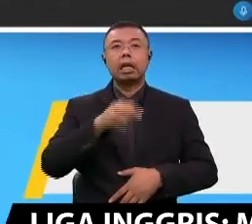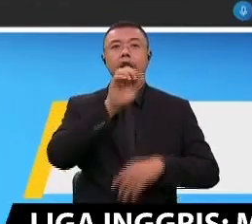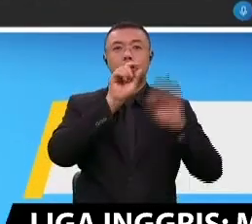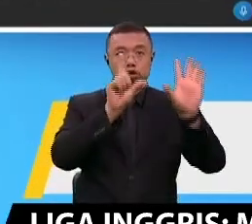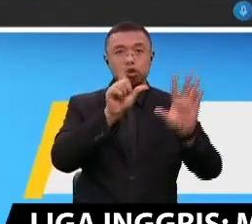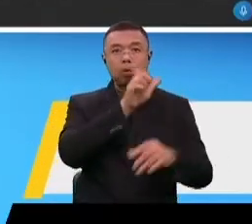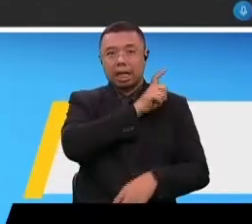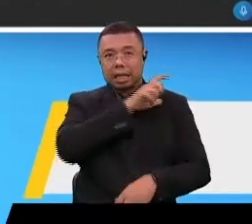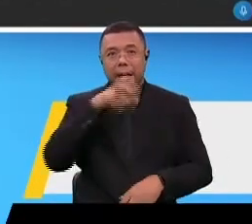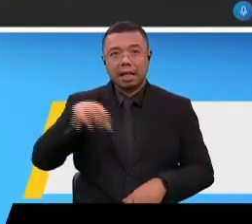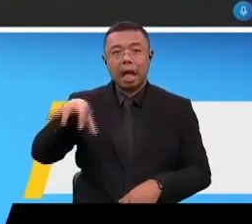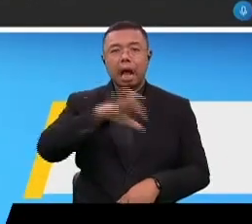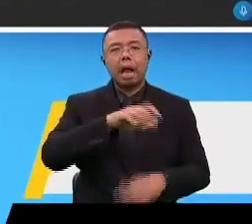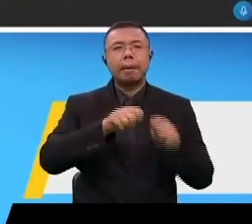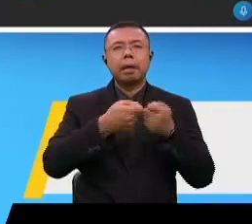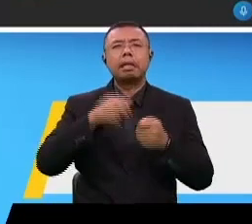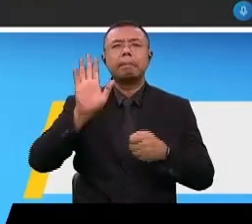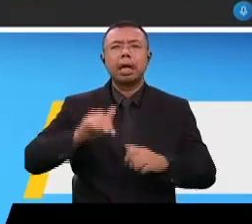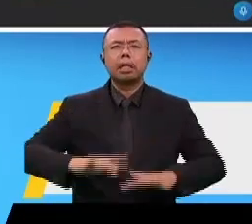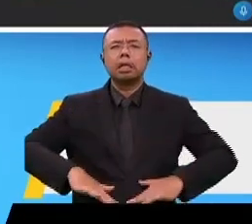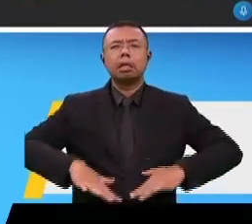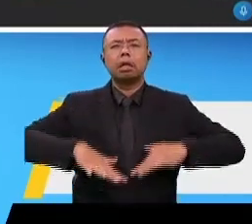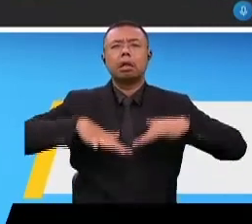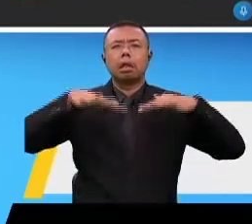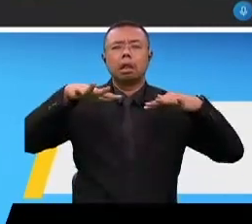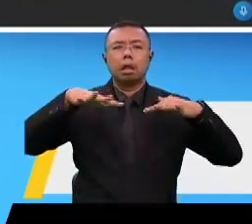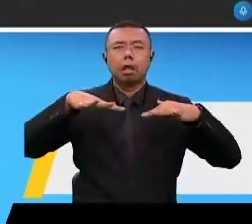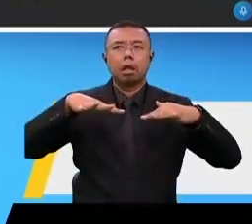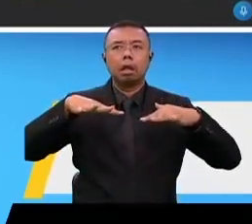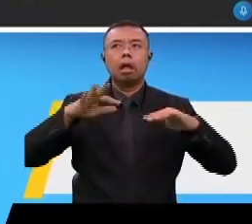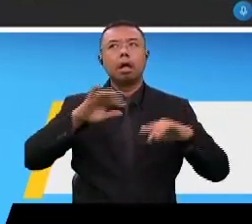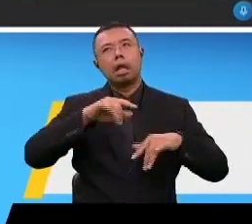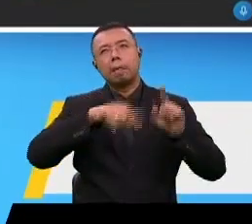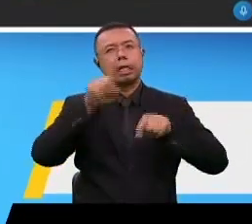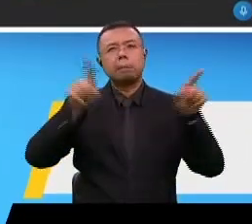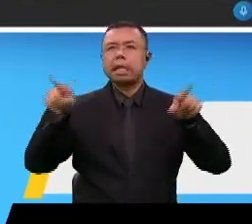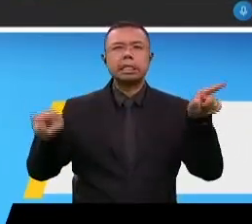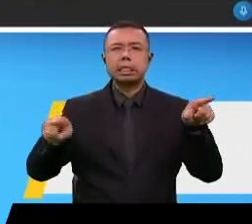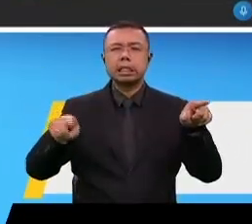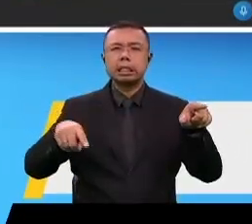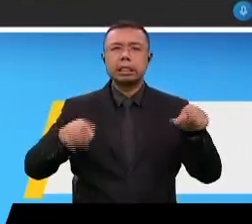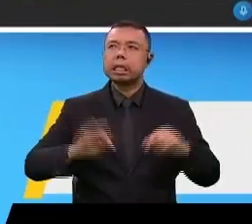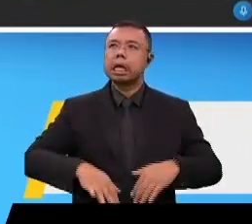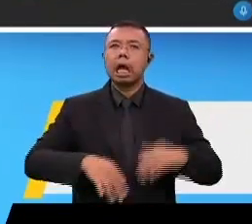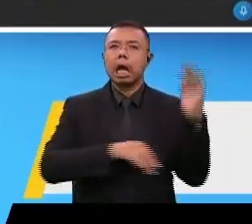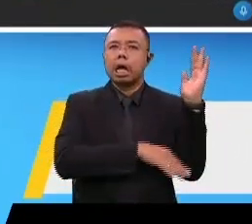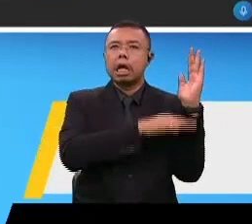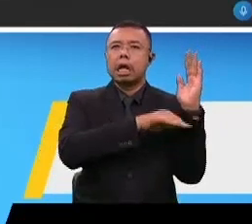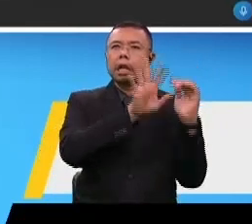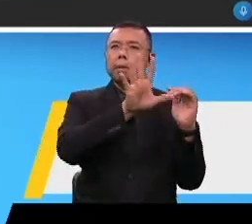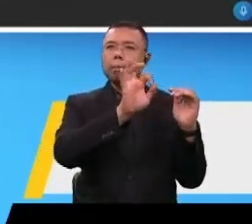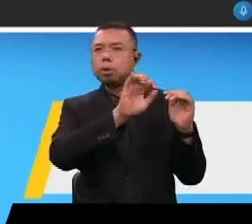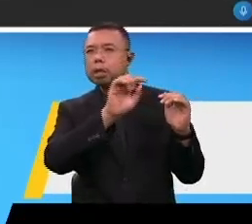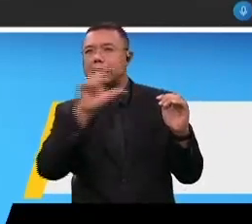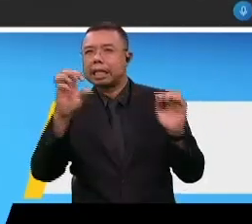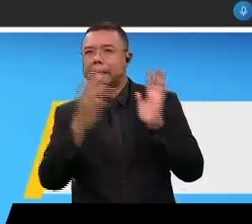masih sangat tinggi dimana ketinggian air bervariasi antara 50 cm sampai